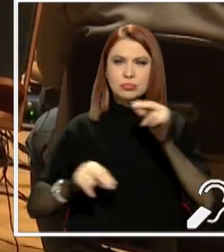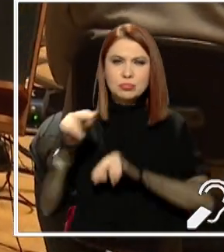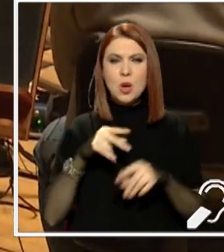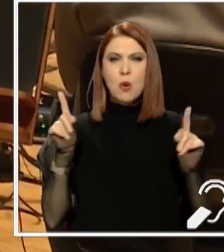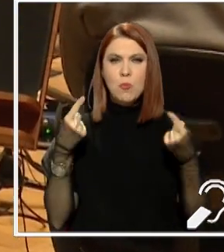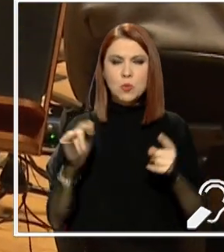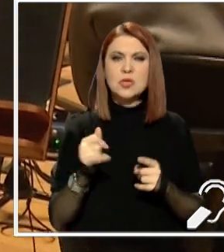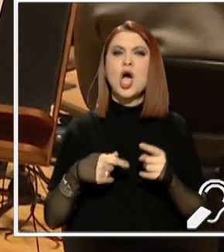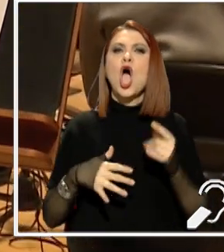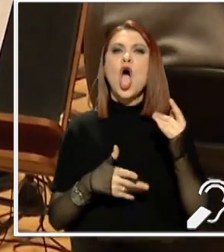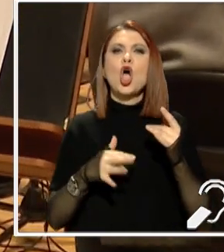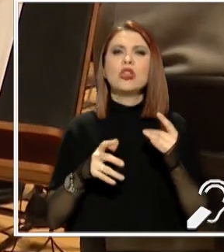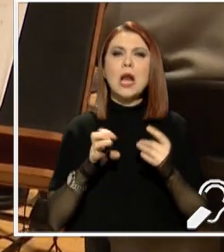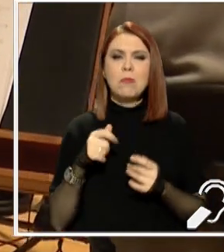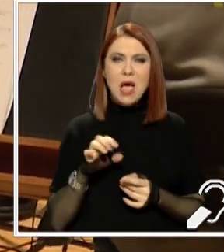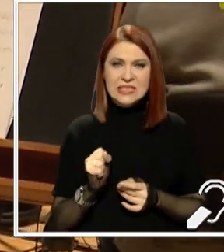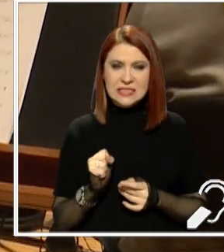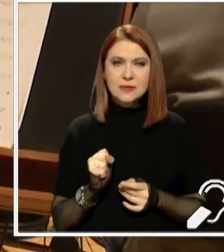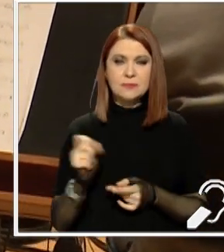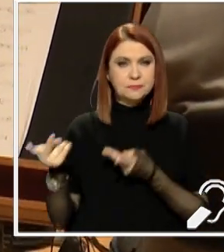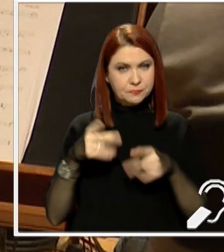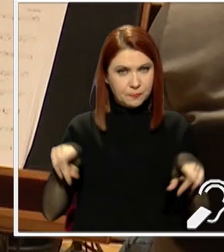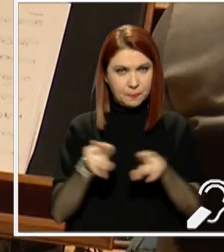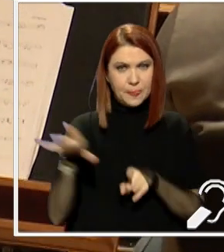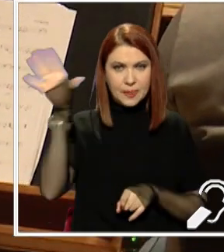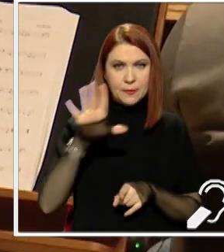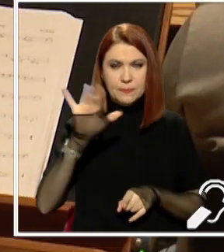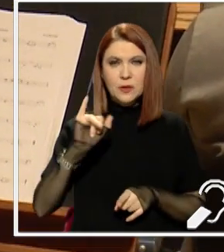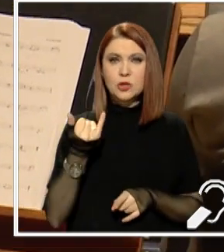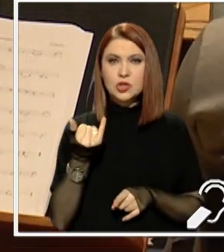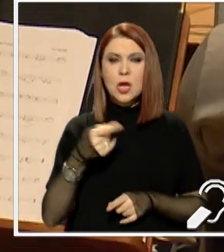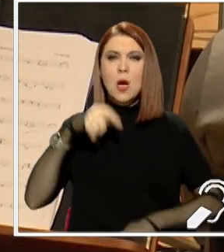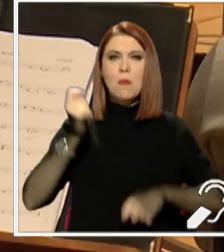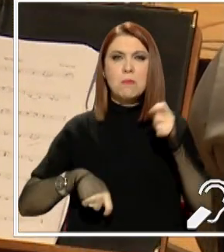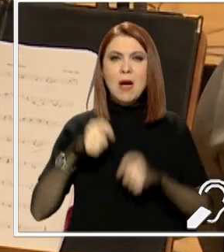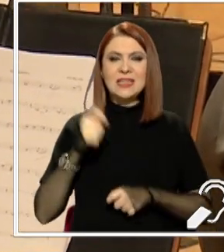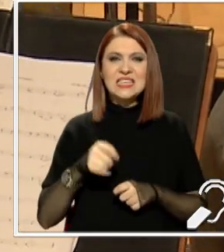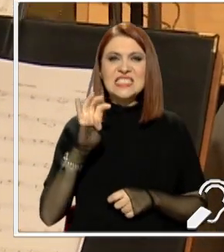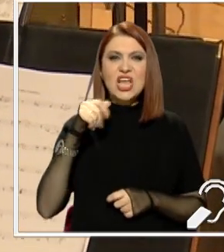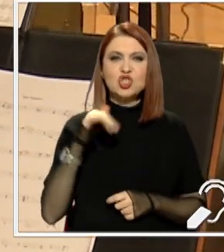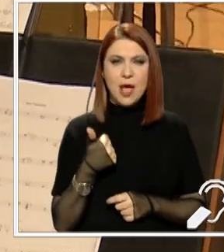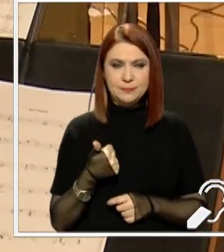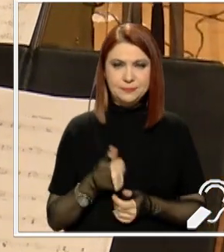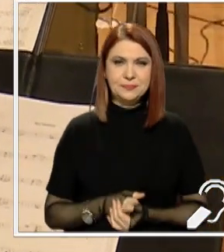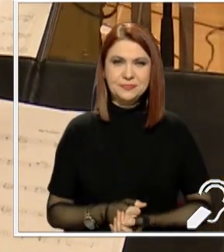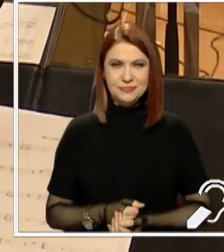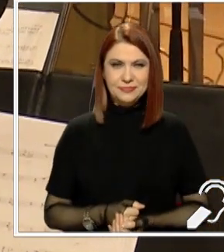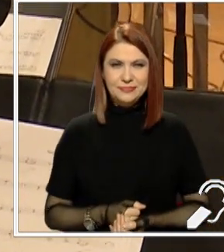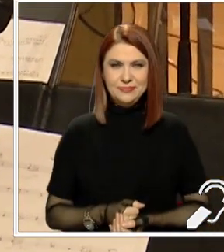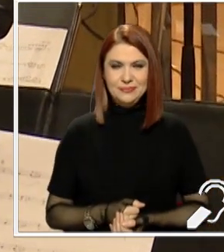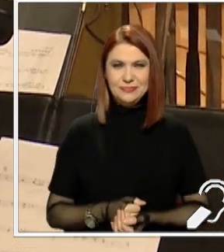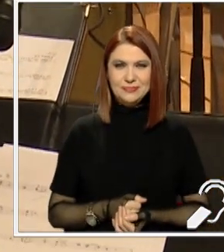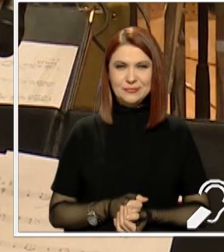Țiganov, contrabasistul Makar Novikov și bateristul Sasha Mașin.